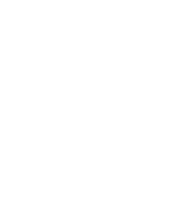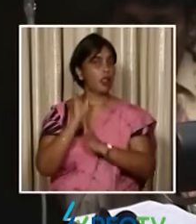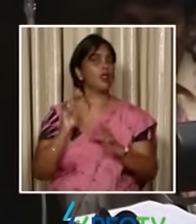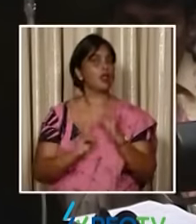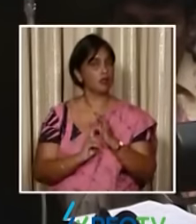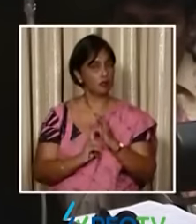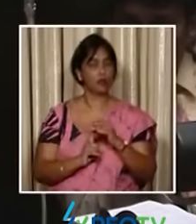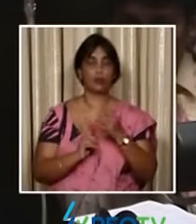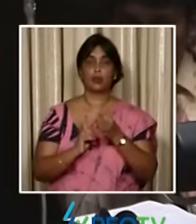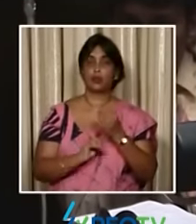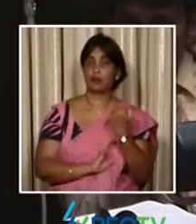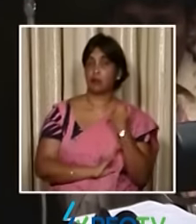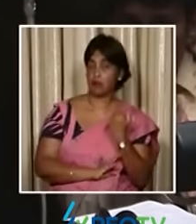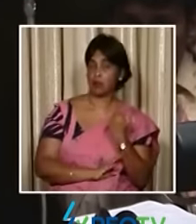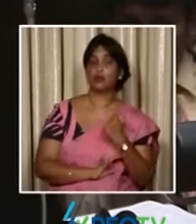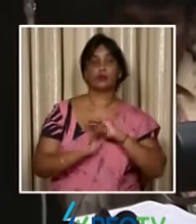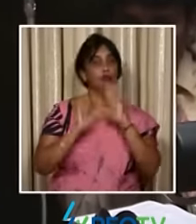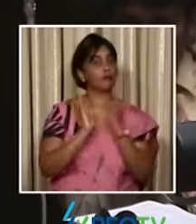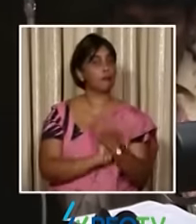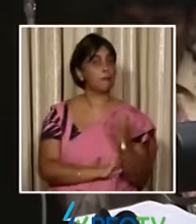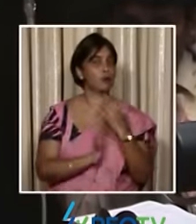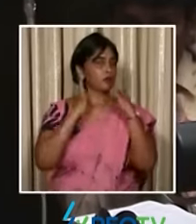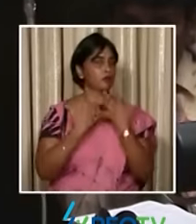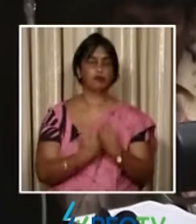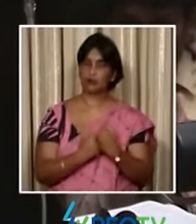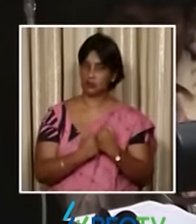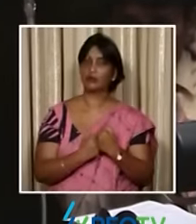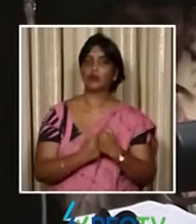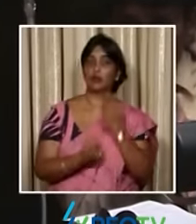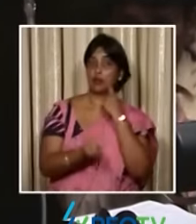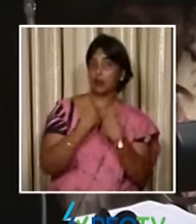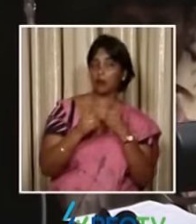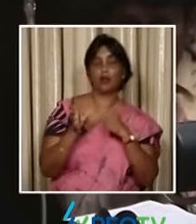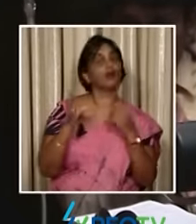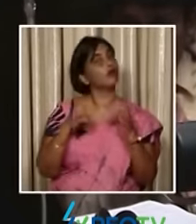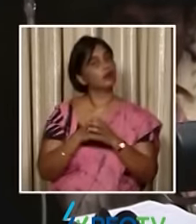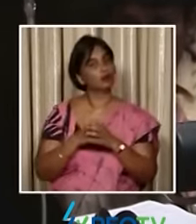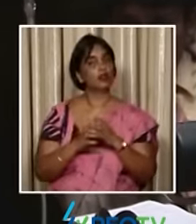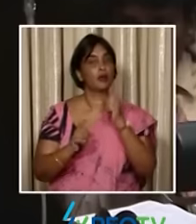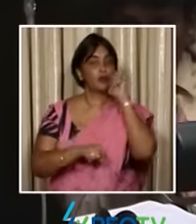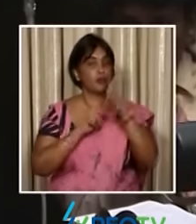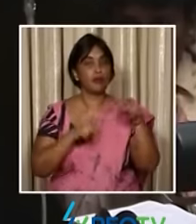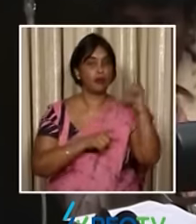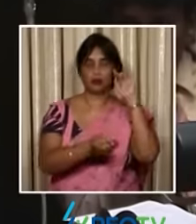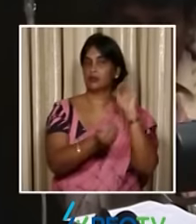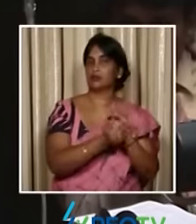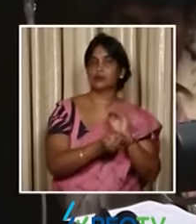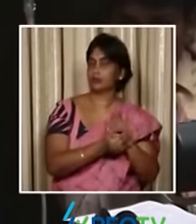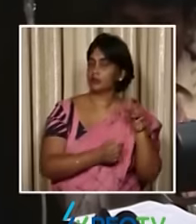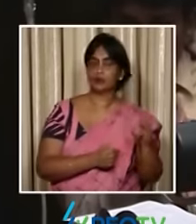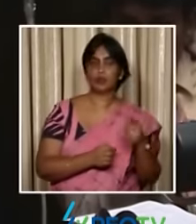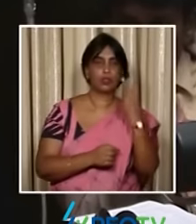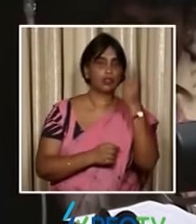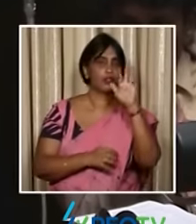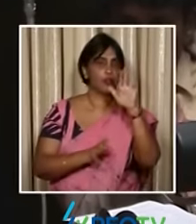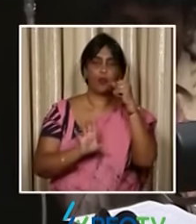ඇමතිතුමාට, විධායක බලයට විශාල බලයක් හිමි වෙනවා විතරක් නෙවෙයි, නියාමන අධිකාරියට පාරිභෝගිකයන් ආරක්ෂා කිරීම සඳහා